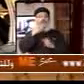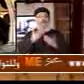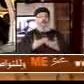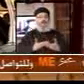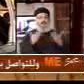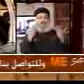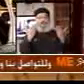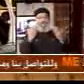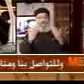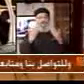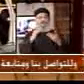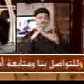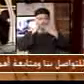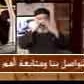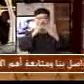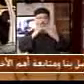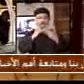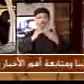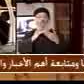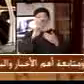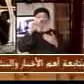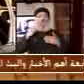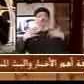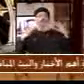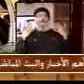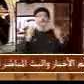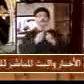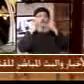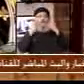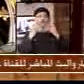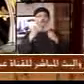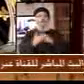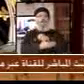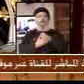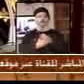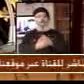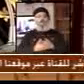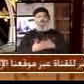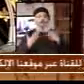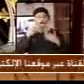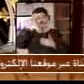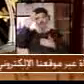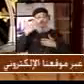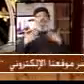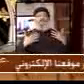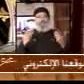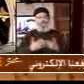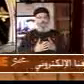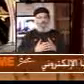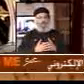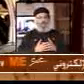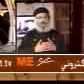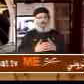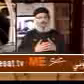كريما. أهو بنقولها، أهو طوبى للروحة مع المساكين. طوبى يا بخت، يا بركة، يا سعادة.